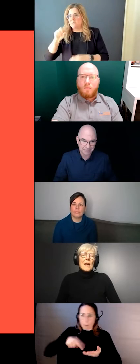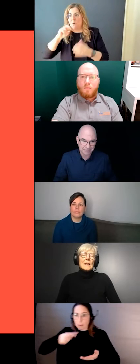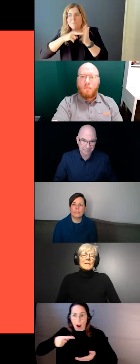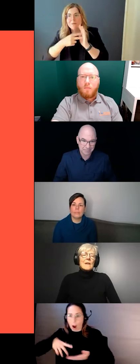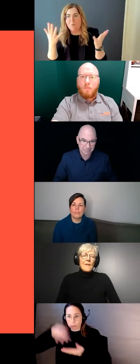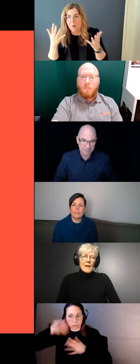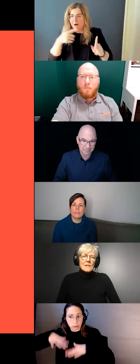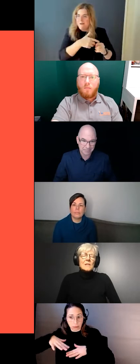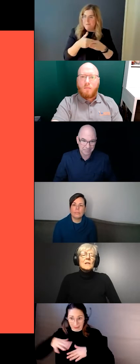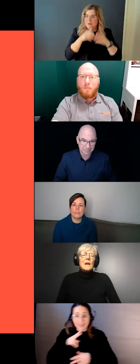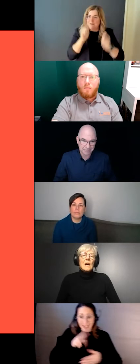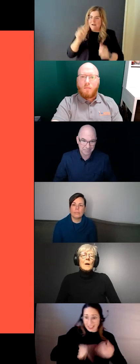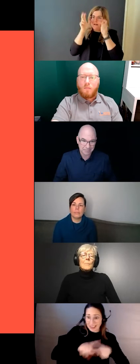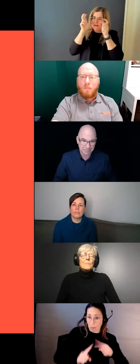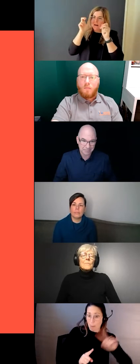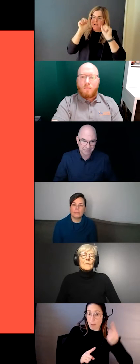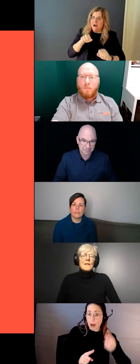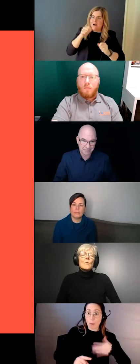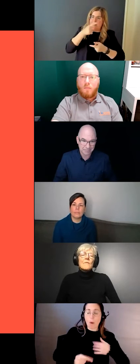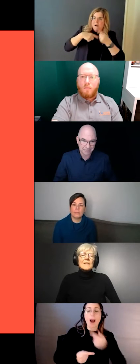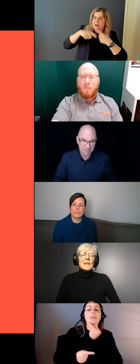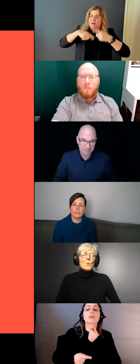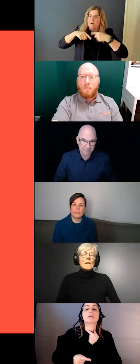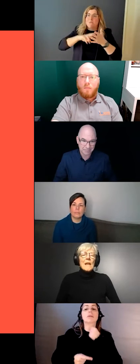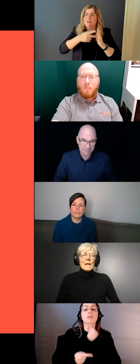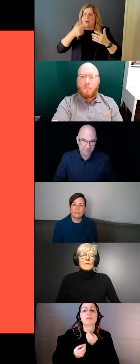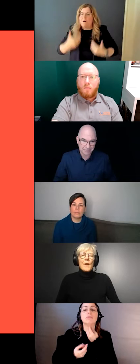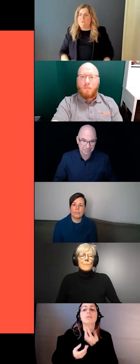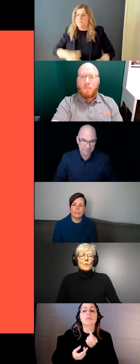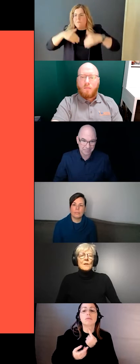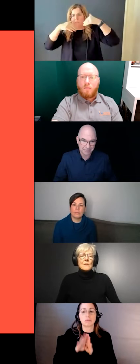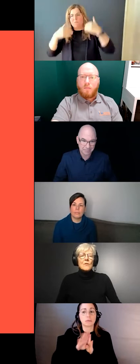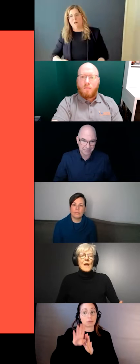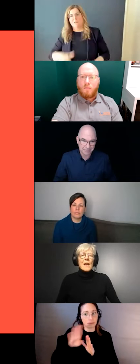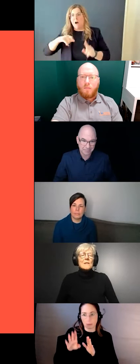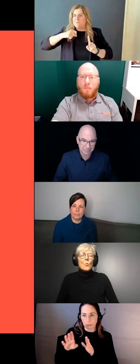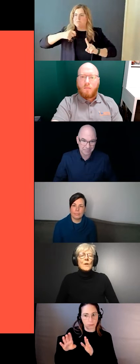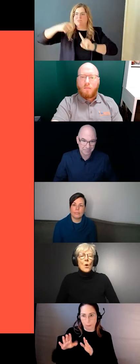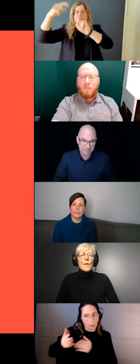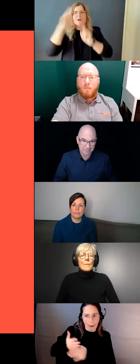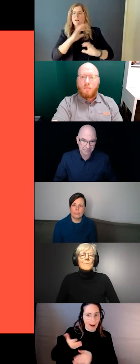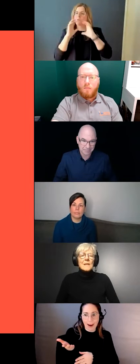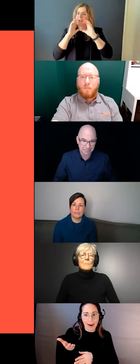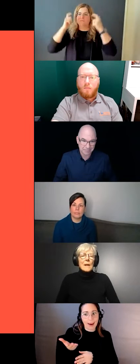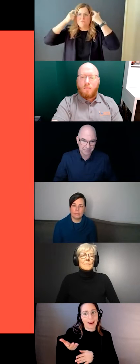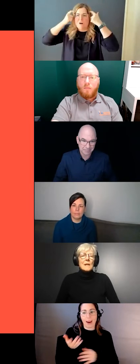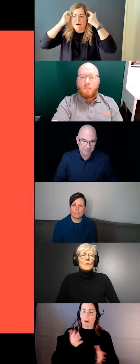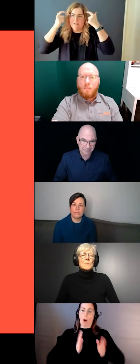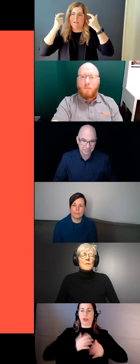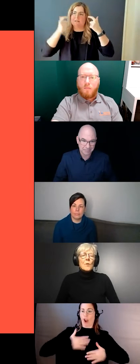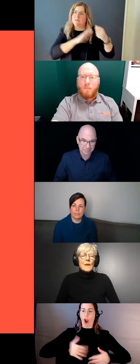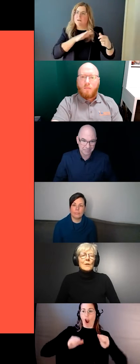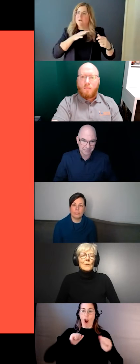aussi avancées et n'avancent pas aussi rapidement que les mouvements motrices. Et on sait que les bébés peuvent comprendre